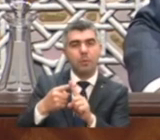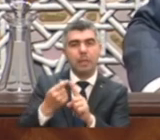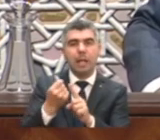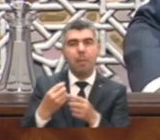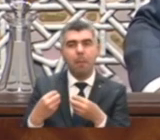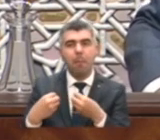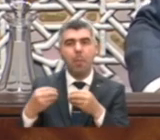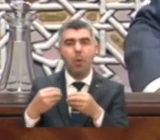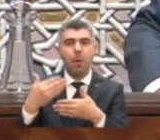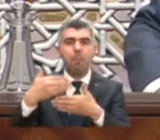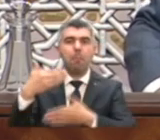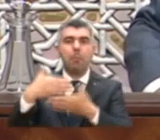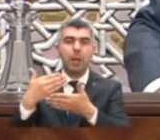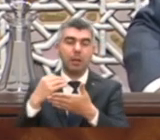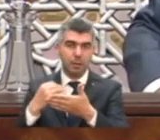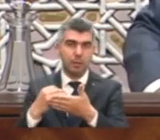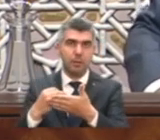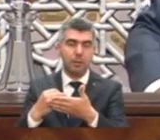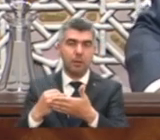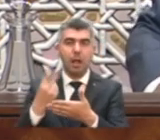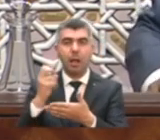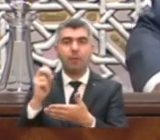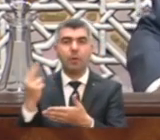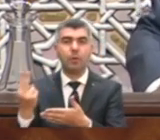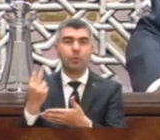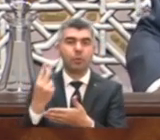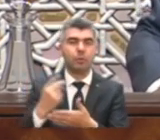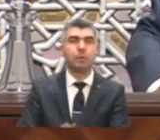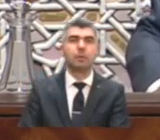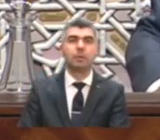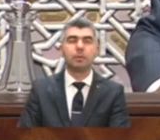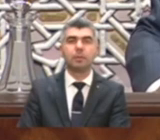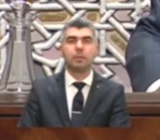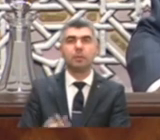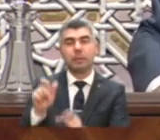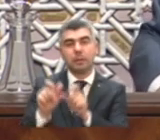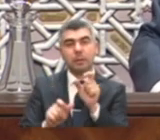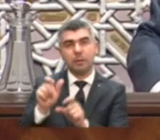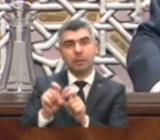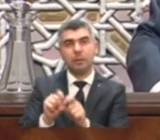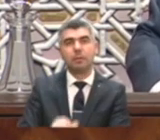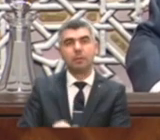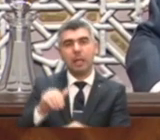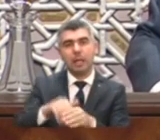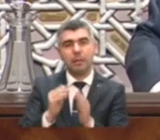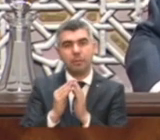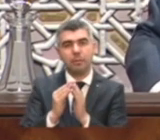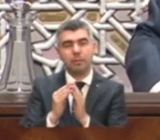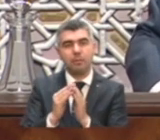البناء منذ بدايه سنه 2022 للسيدات والساده النواب المحترمين الفريق